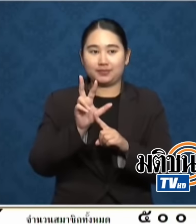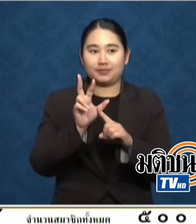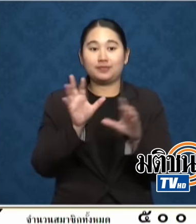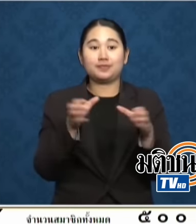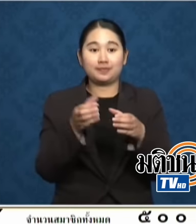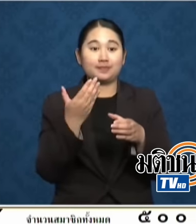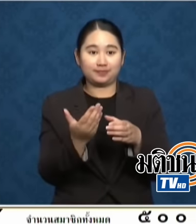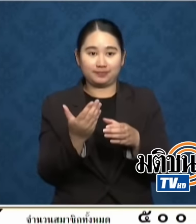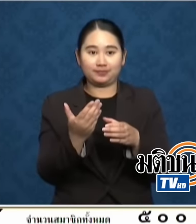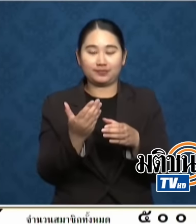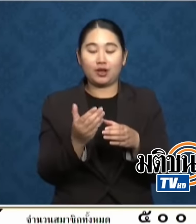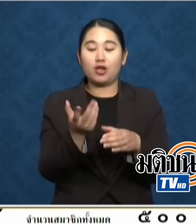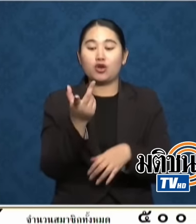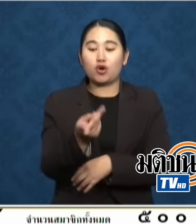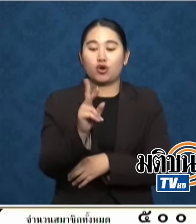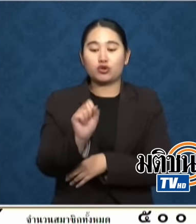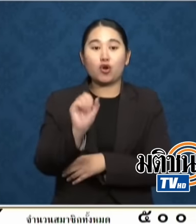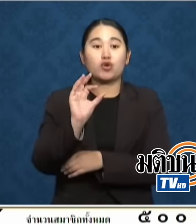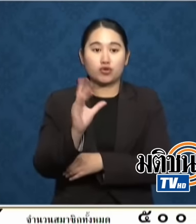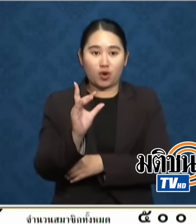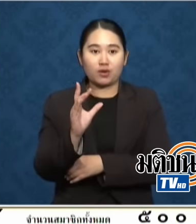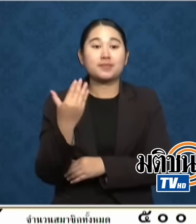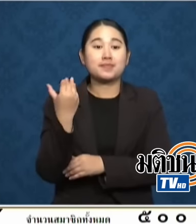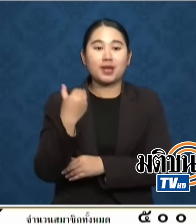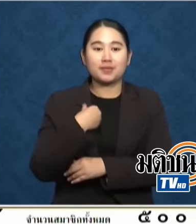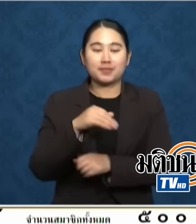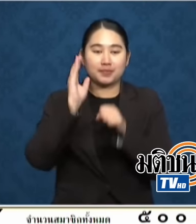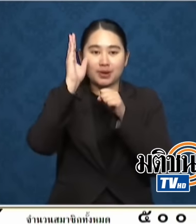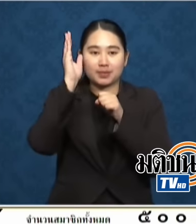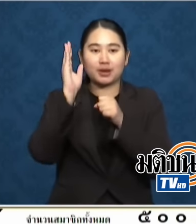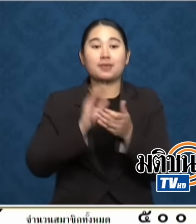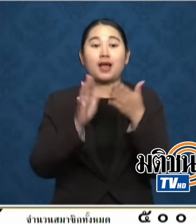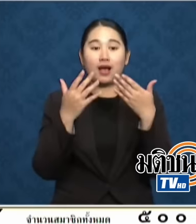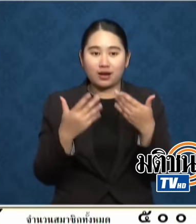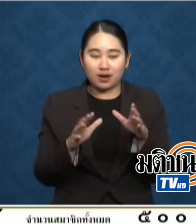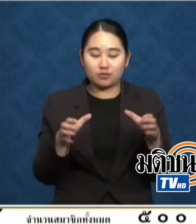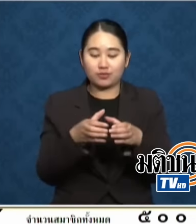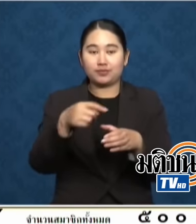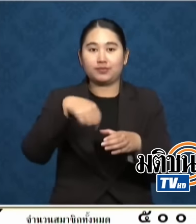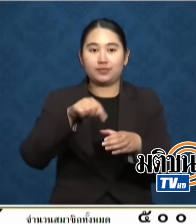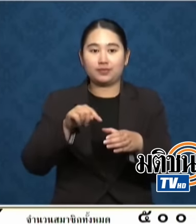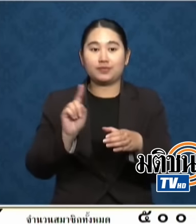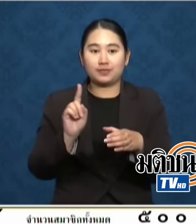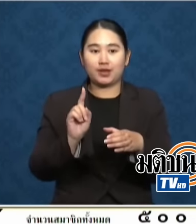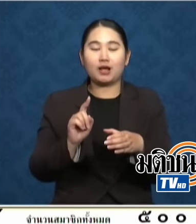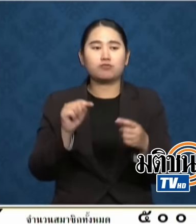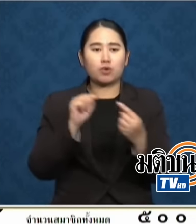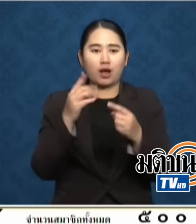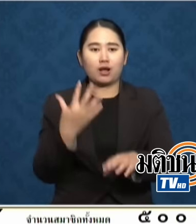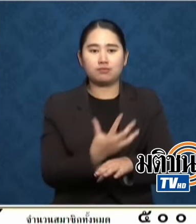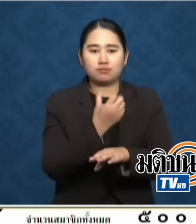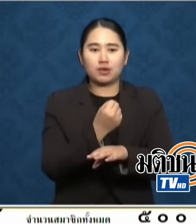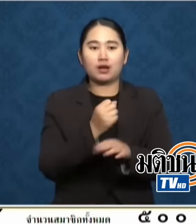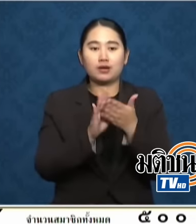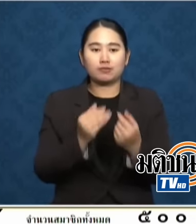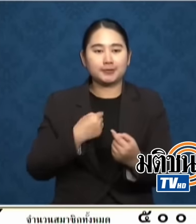ที่คสช.ซึ่งท่านอาจารย์ชูศักดิ์ได้อภิปรายไปแล้วว่าพอมีการยึดอำนาจมีระ